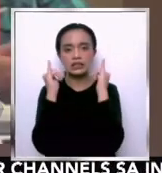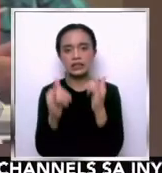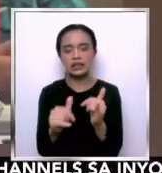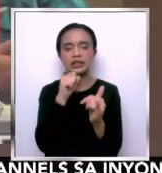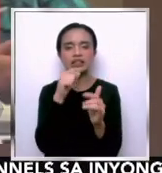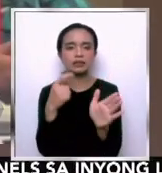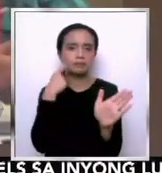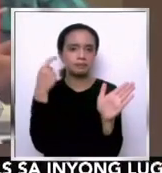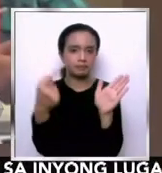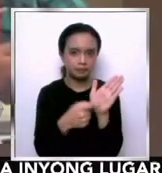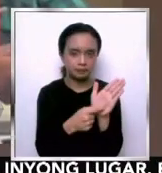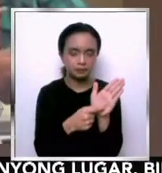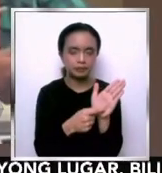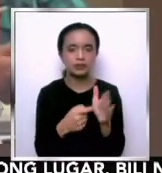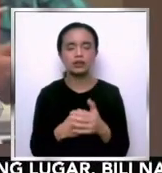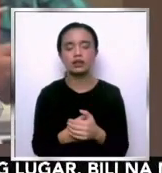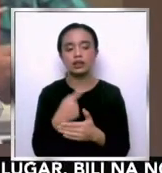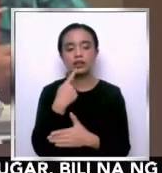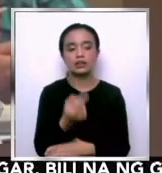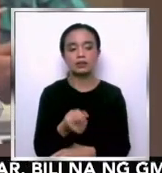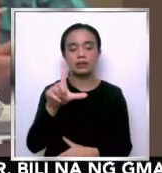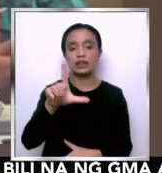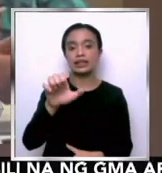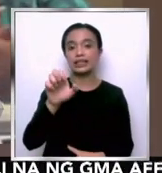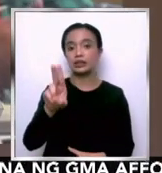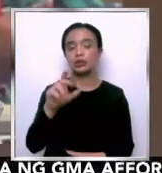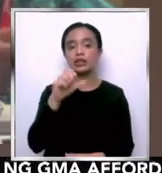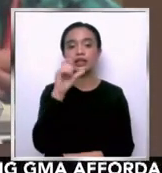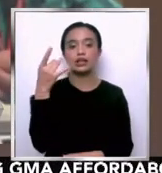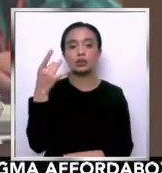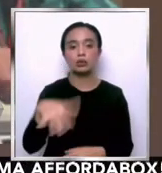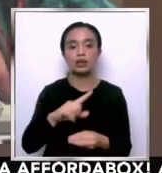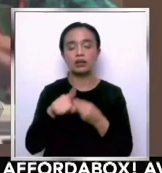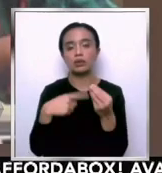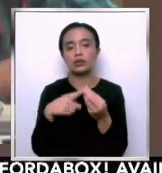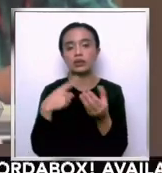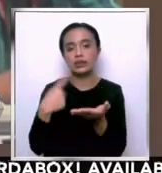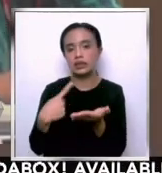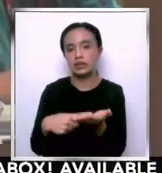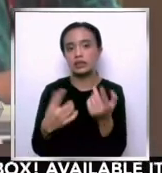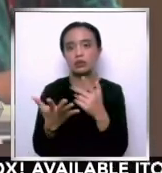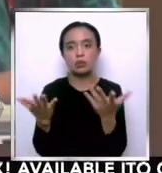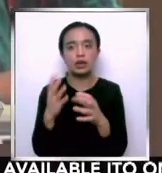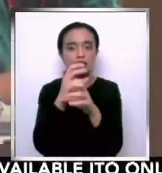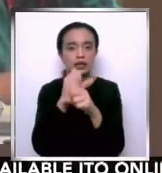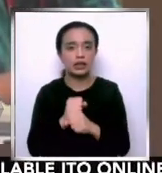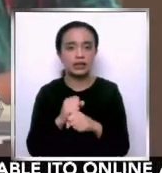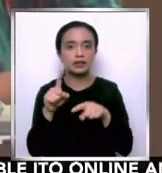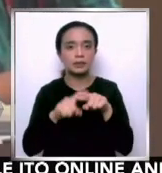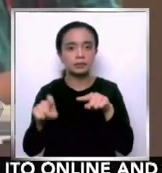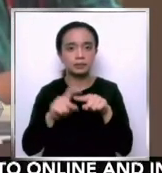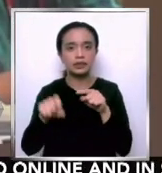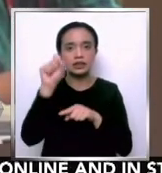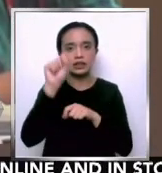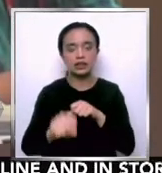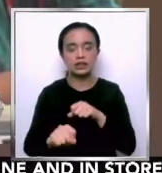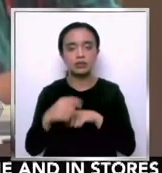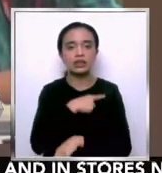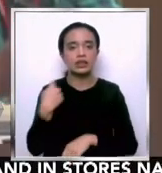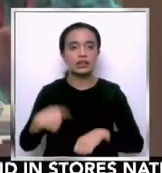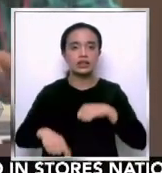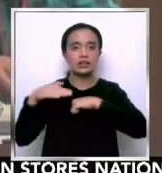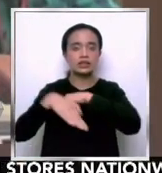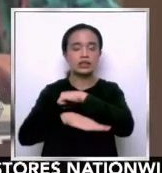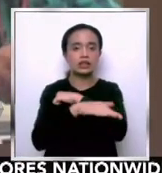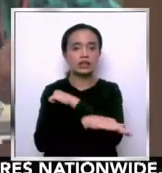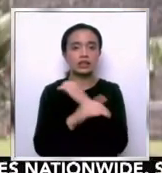Pero ayon kay Liu, hindi lang daw sa usapin ng pagkuha ng enerhiya sa South China Sea, sumesentro ngayon ang ugnayan ng China